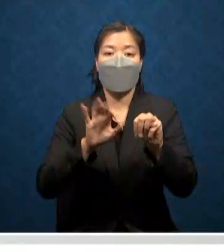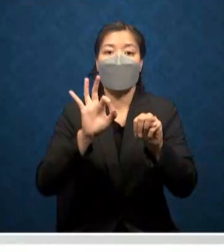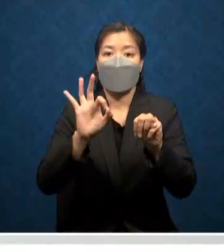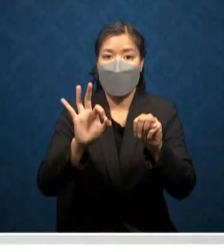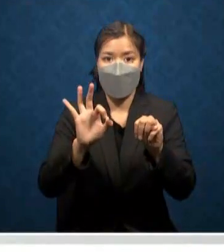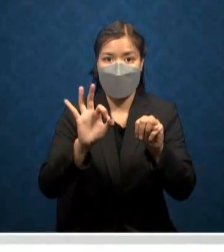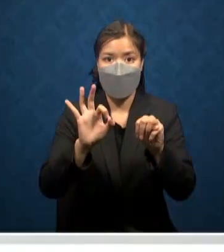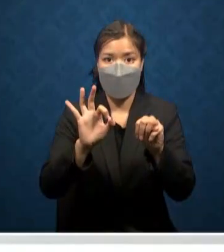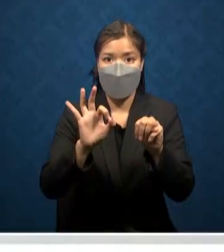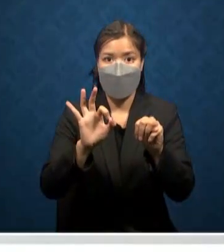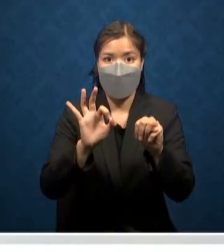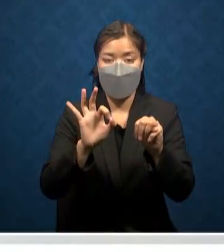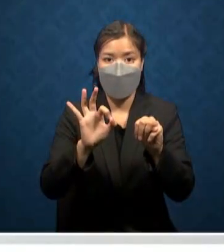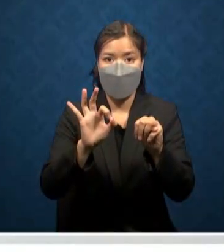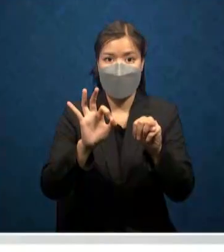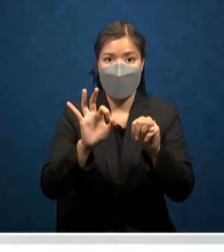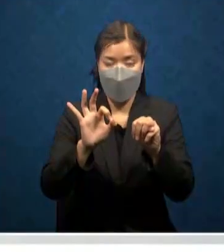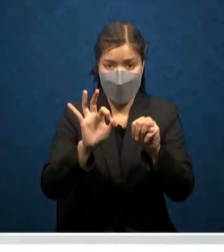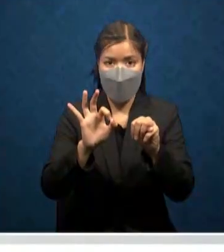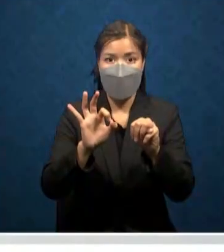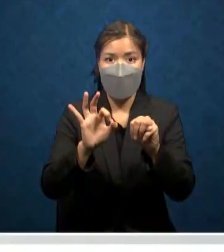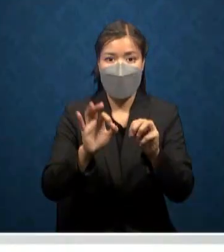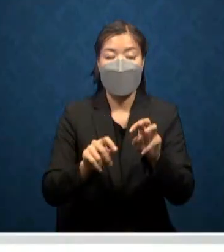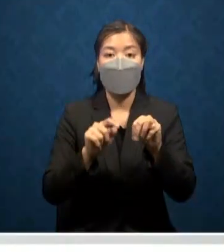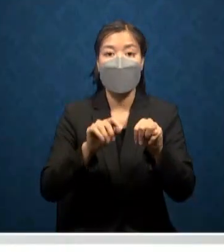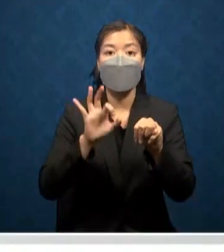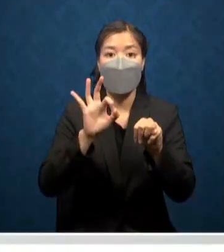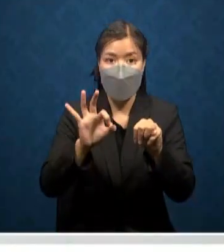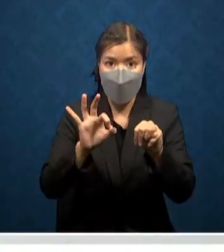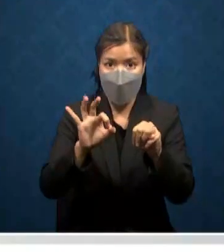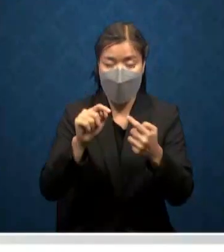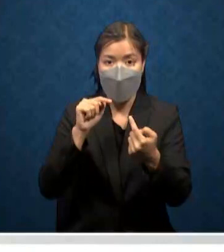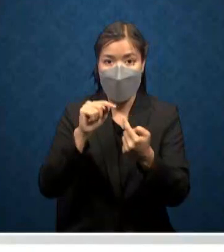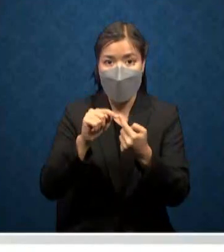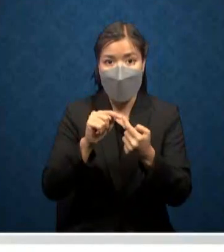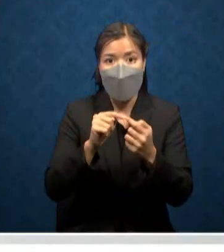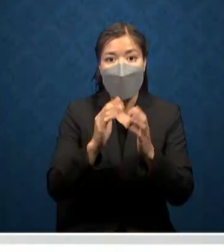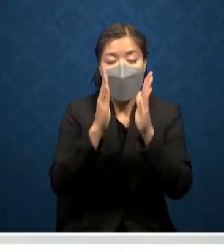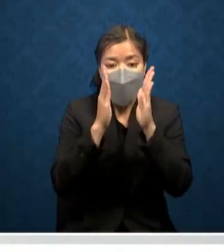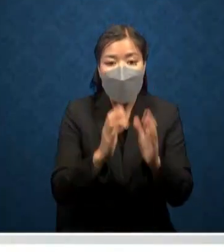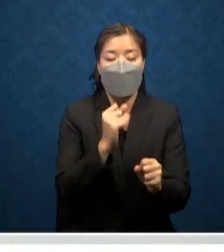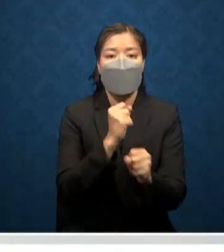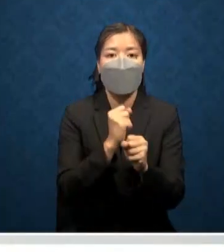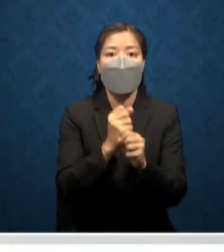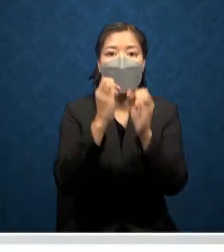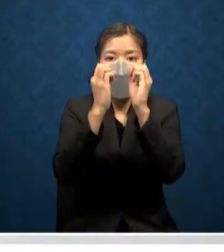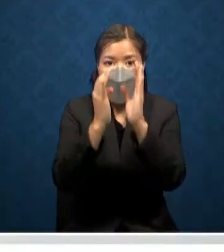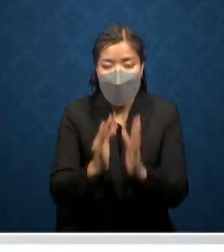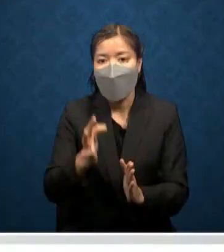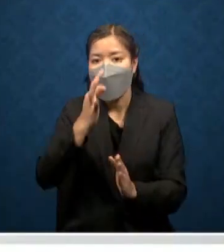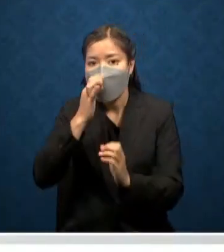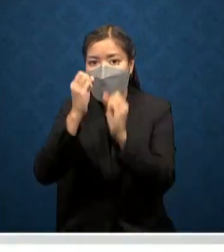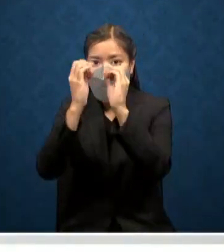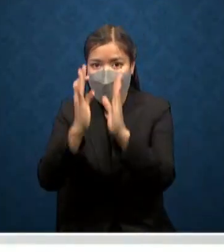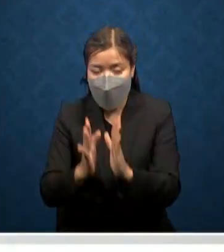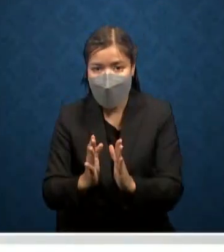มาตราที่จะกล่าวถึงองค์ประกอบของพระธรรมกายข้าราชการครูและบุคลากรทางการศึกษานะครับซึ่งในหลัก